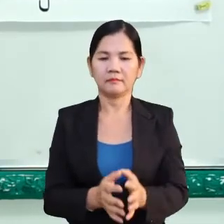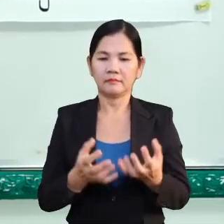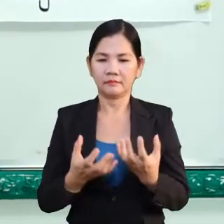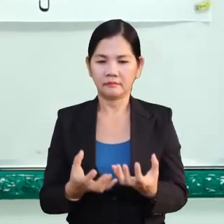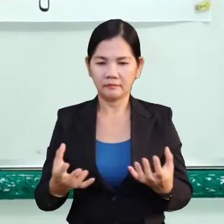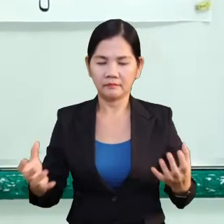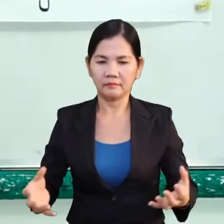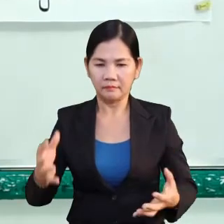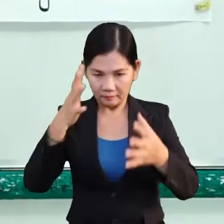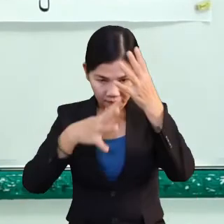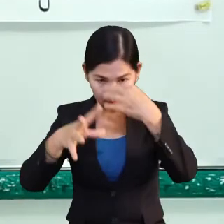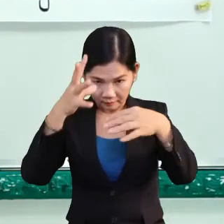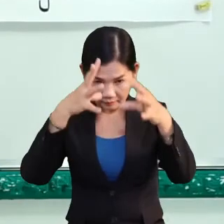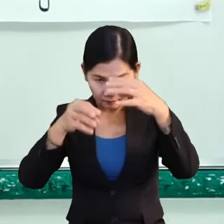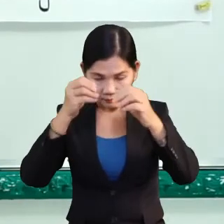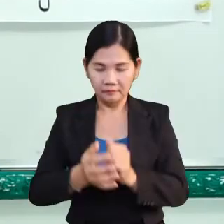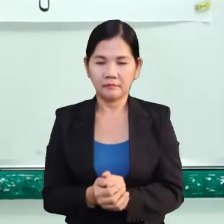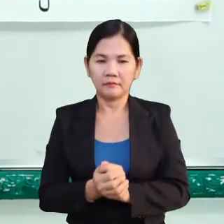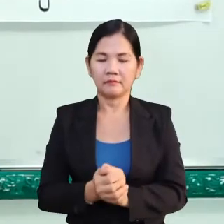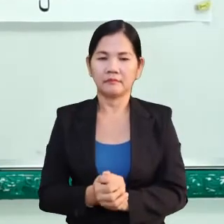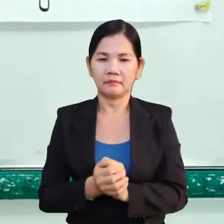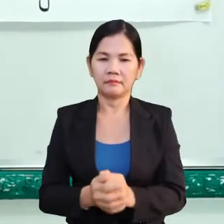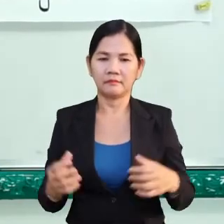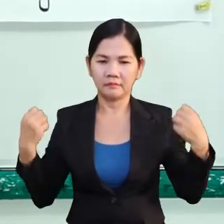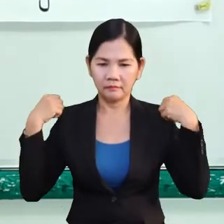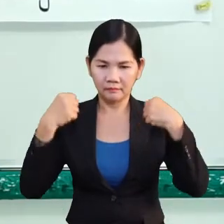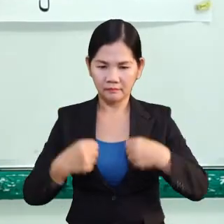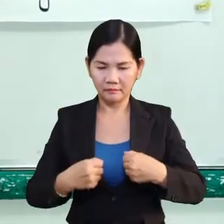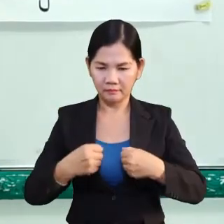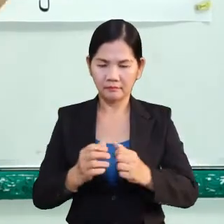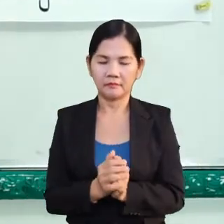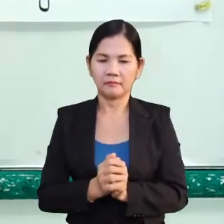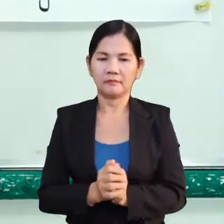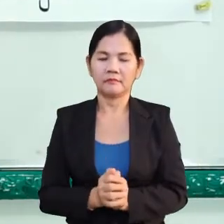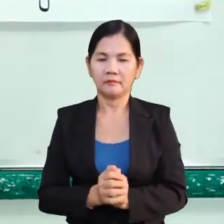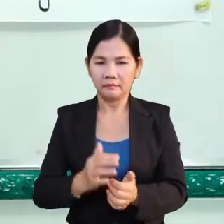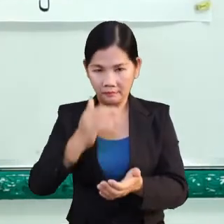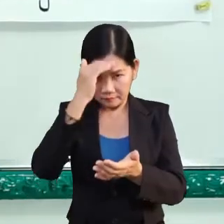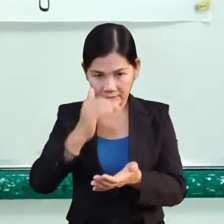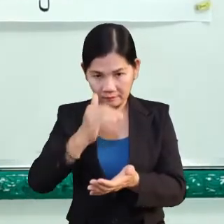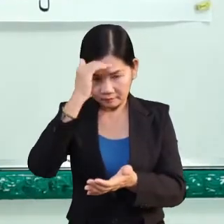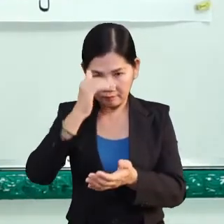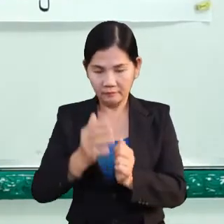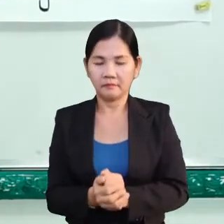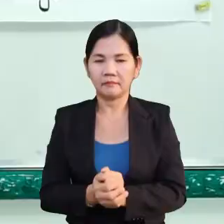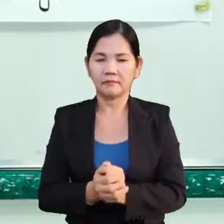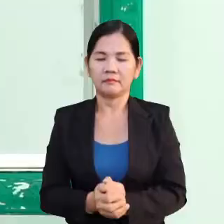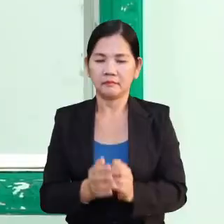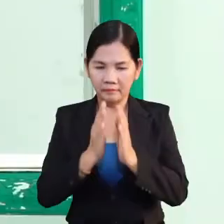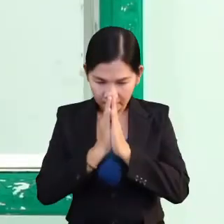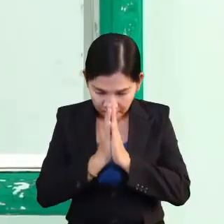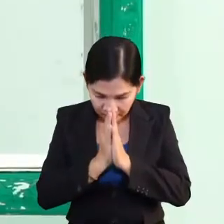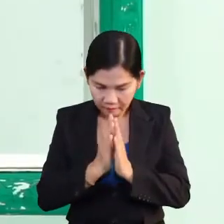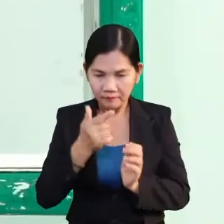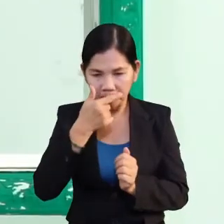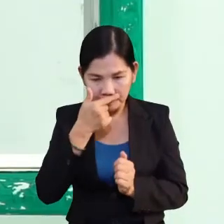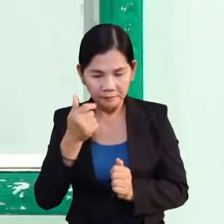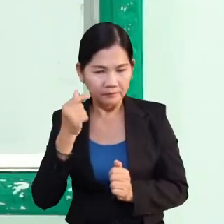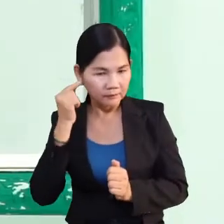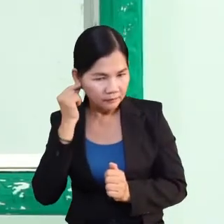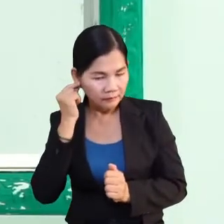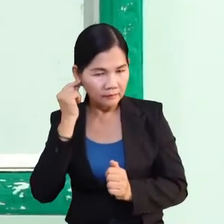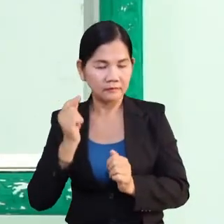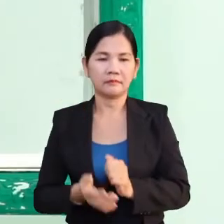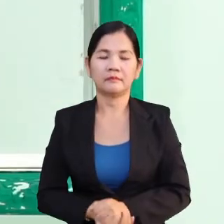សិក្សាស្លៀកពាក់ឯកសណ្ឋានសិស្សជម្រាបលាឪពុកម្ដា